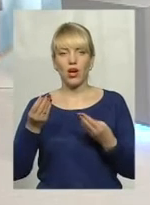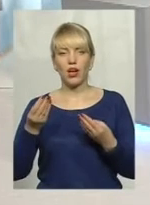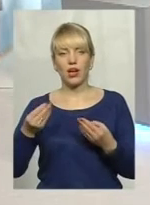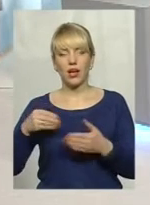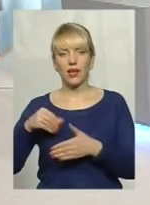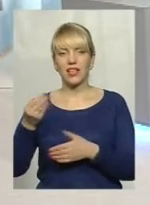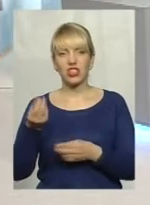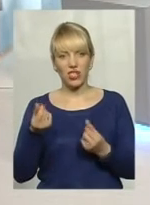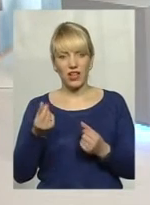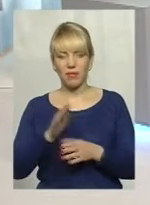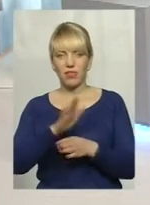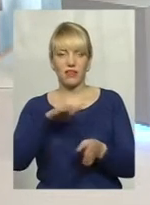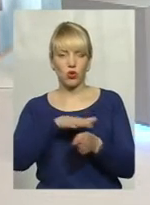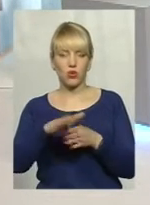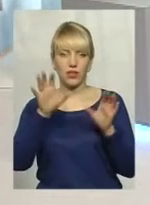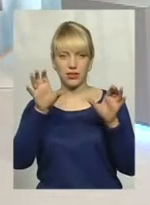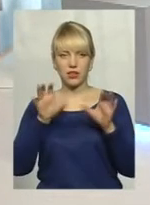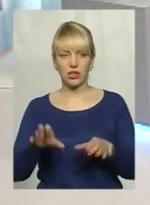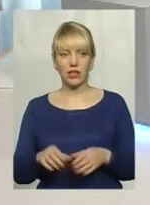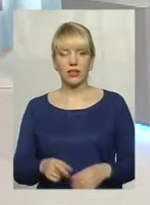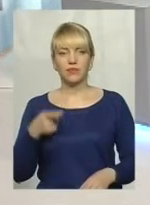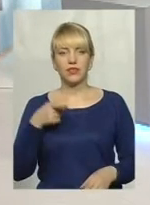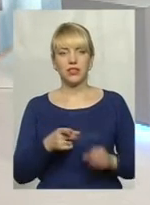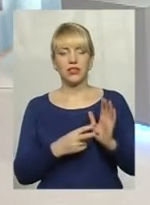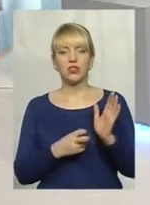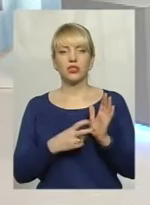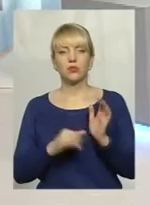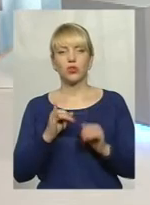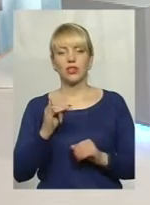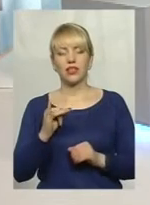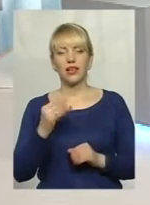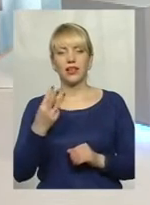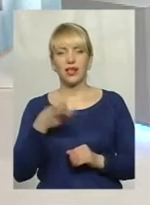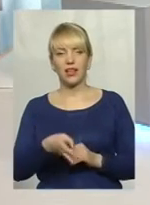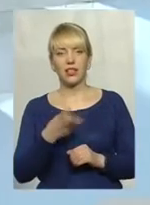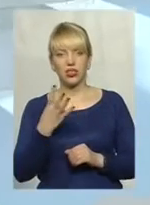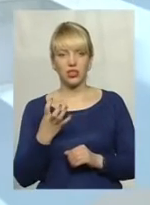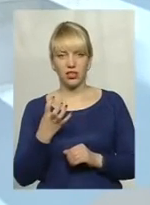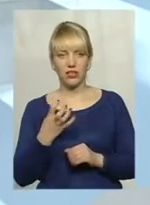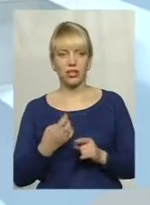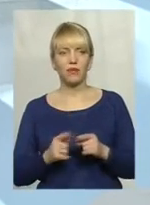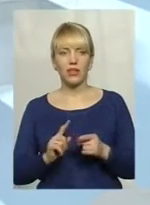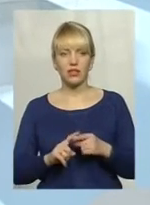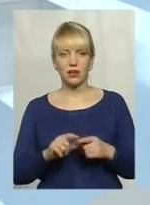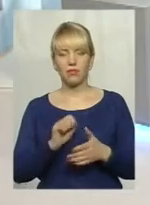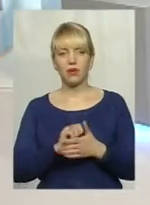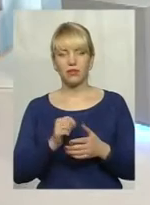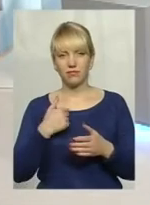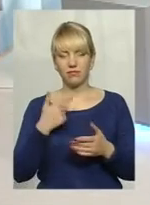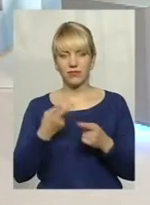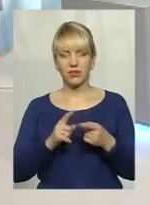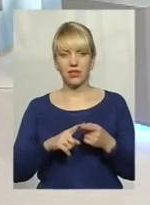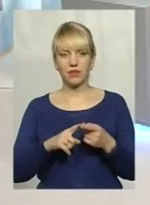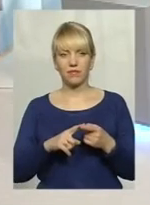невиконання законодавства? Пане Олеже. 1700 і 3400 гривень, якщо я не помиляюсь. Так, це перший